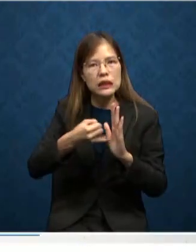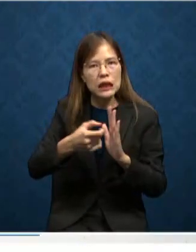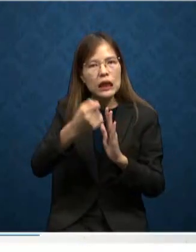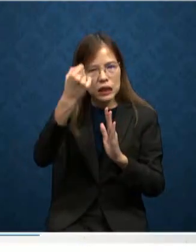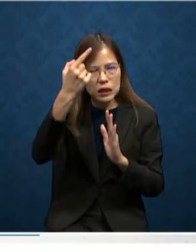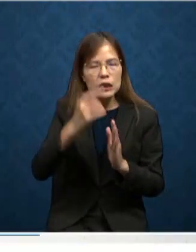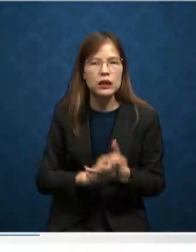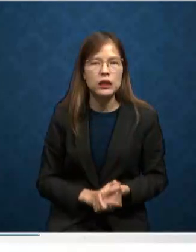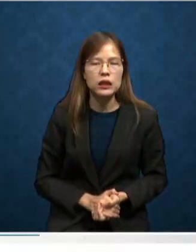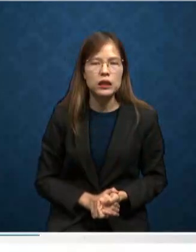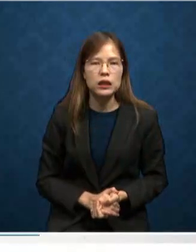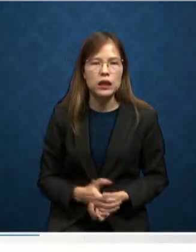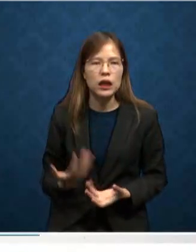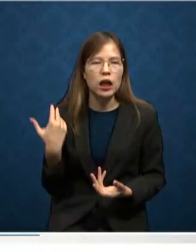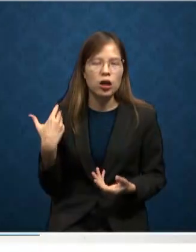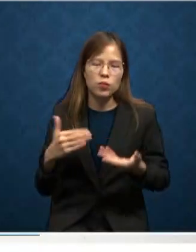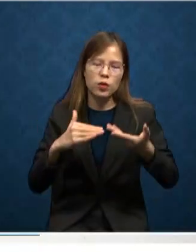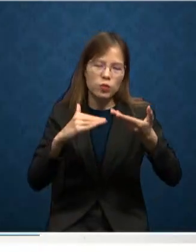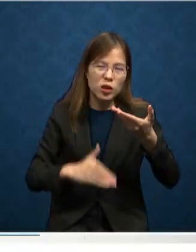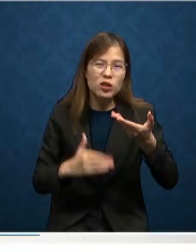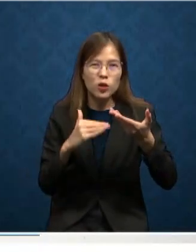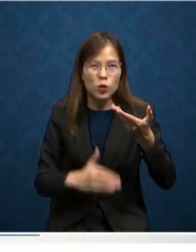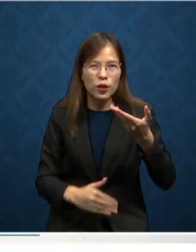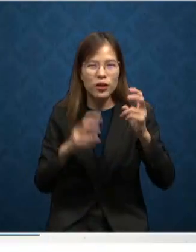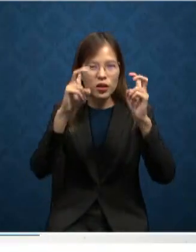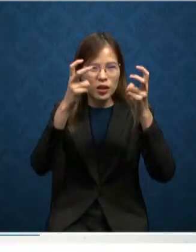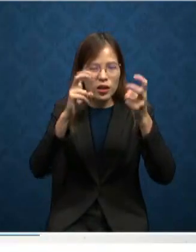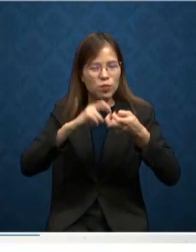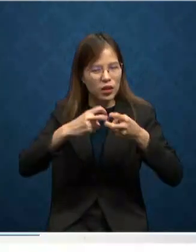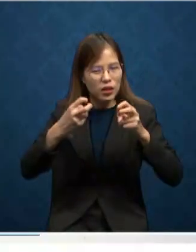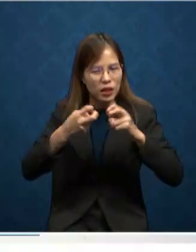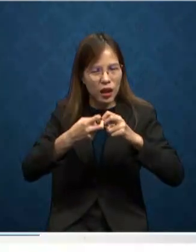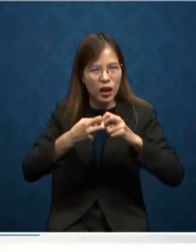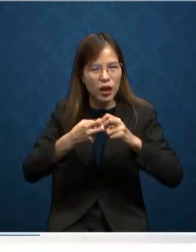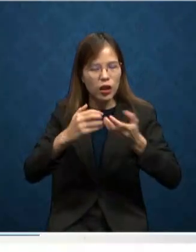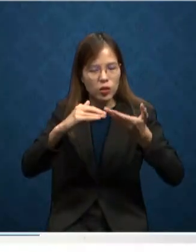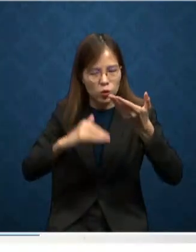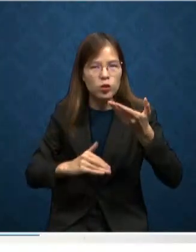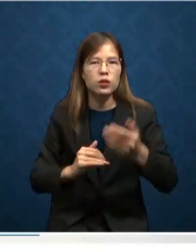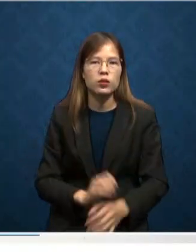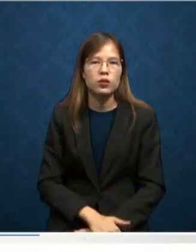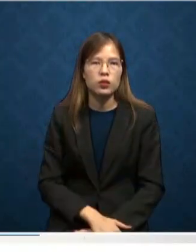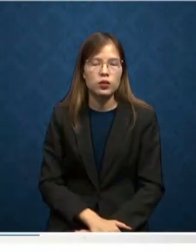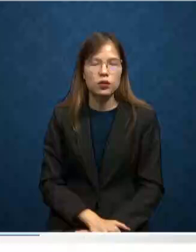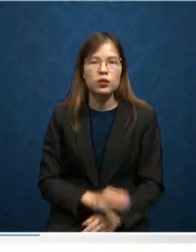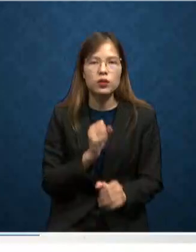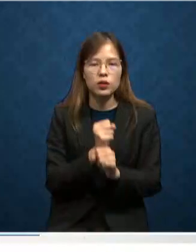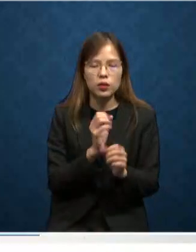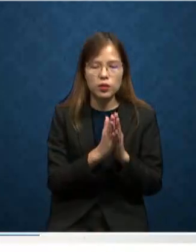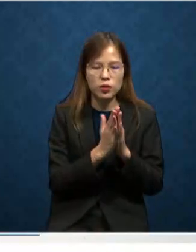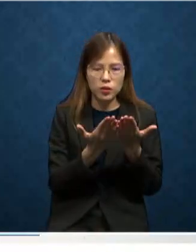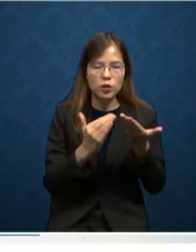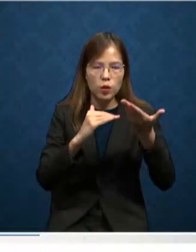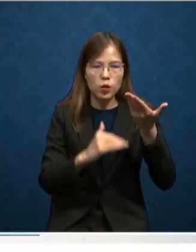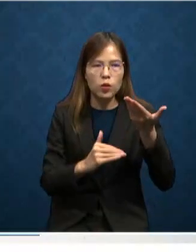มันก็จะทำให้เอ่อการลดคดีนะที่จะไม่เป็นปัญหาที่จะต้องทำรายงานฉบับนี้เนี่ยน้อยลงนะครับนี้ก็ขอบพระคุณ